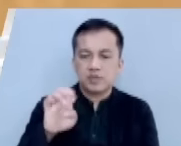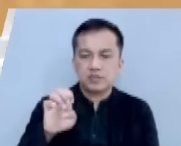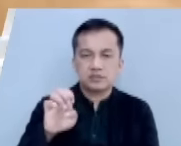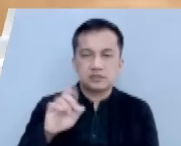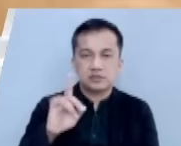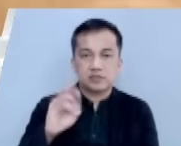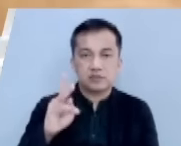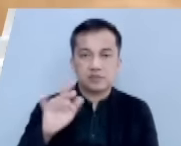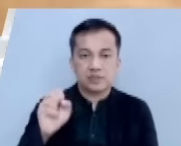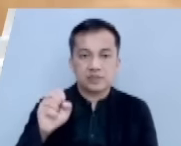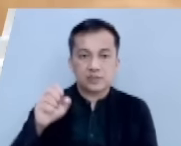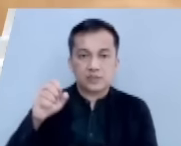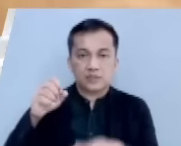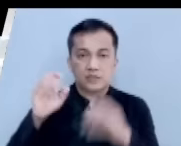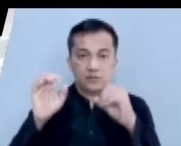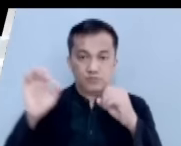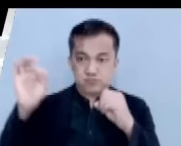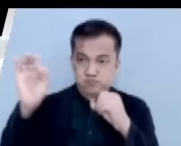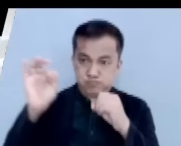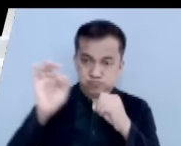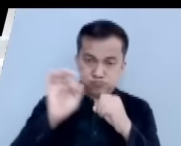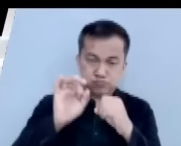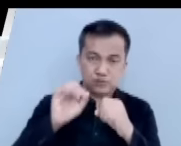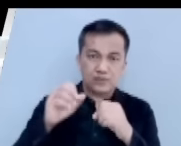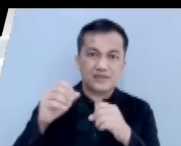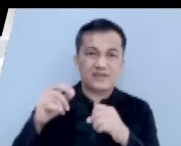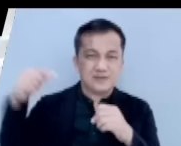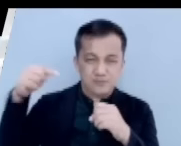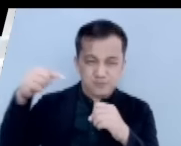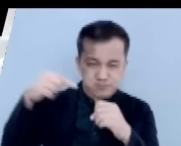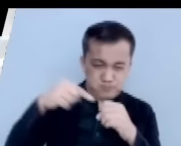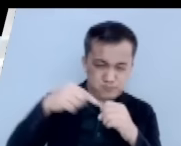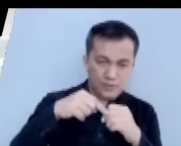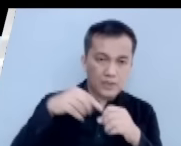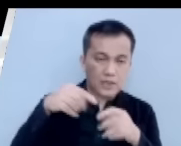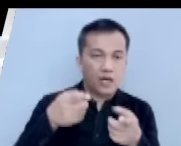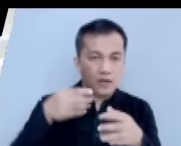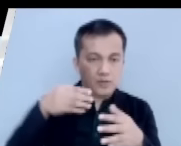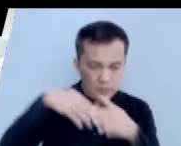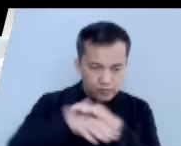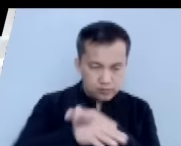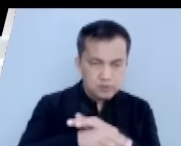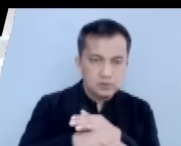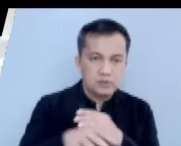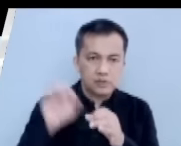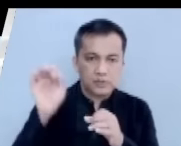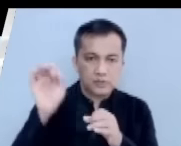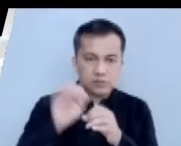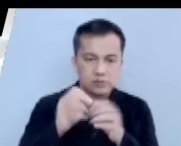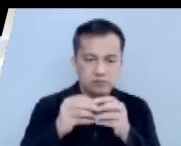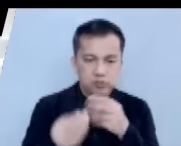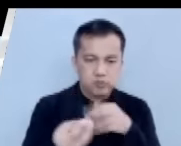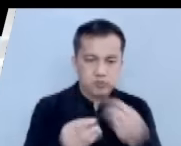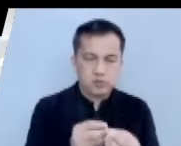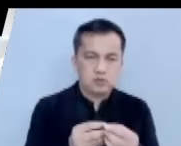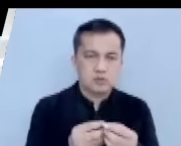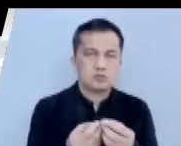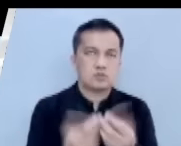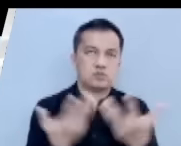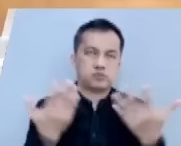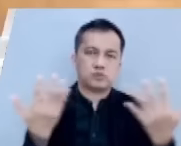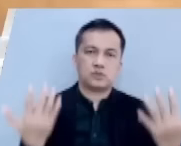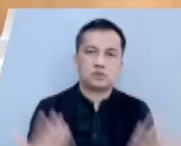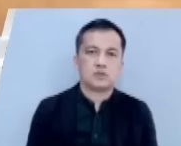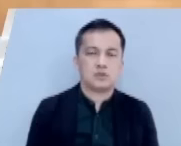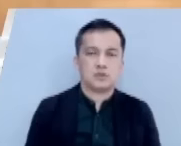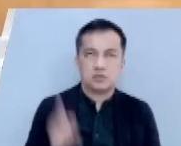nagre-enter sila, nakikita natin na magkakaroon tayo ng pangyayari na parang nagbe-break up yung mga bagay na yon in the atmosphere. Kaya ganun yung itsura